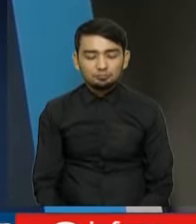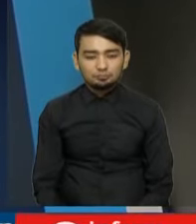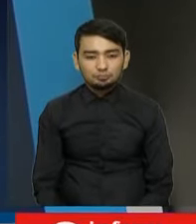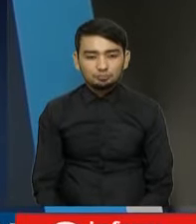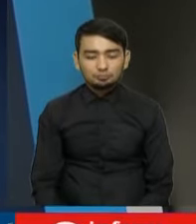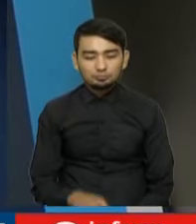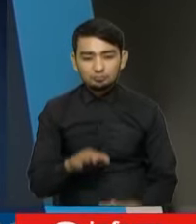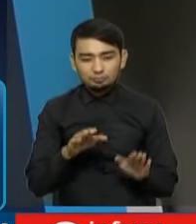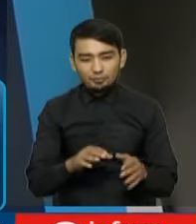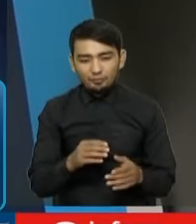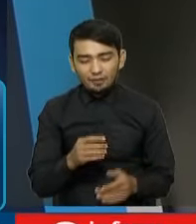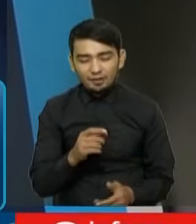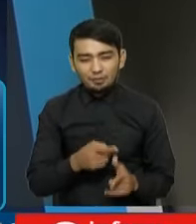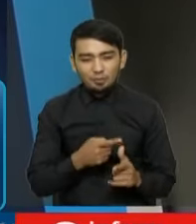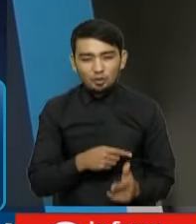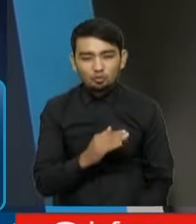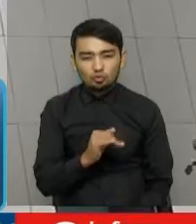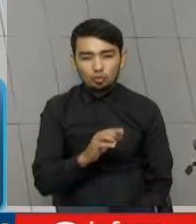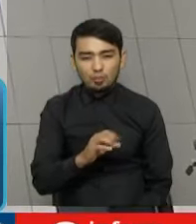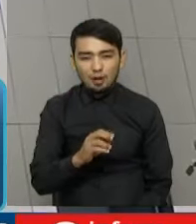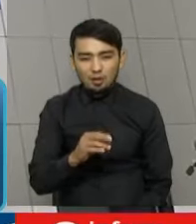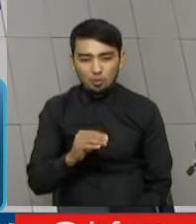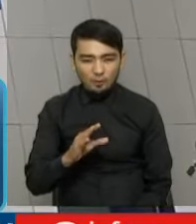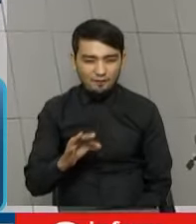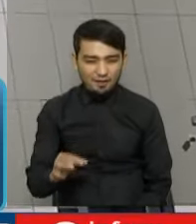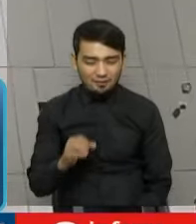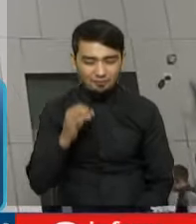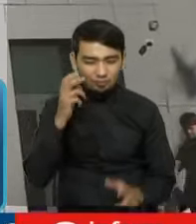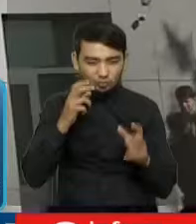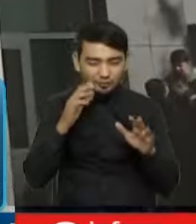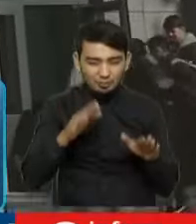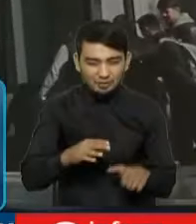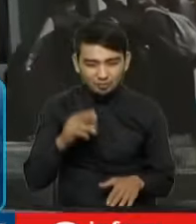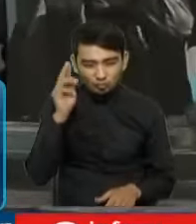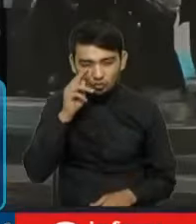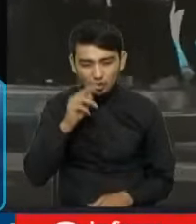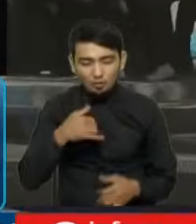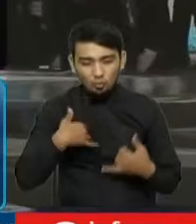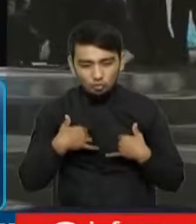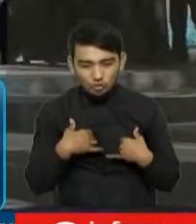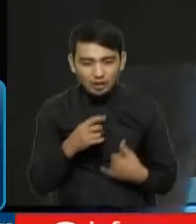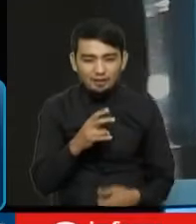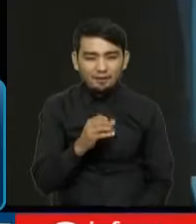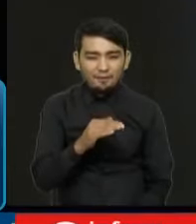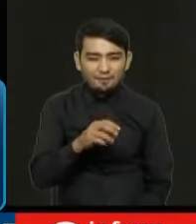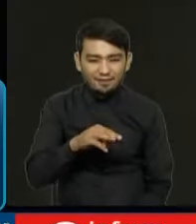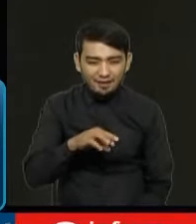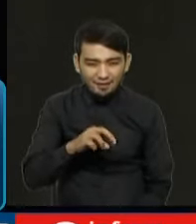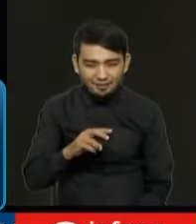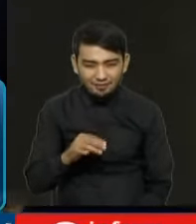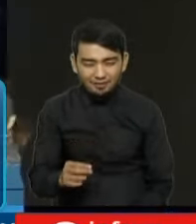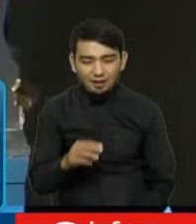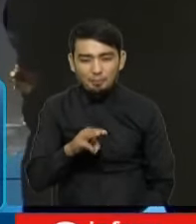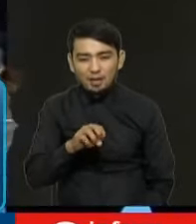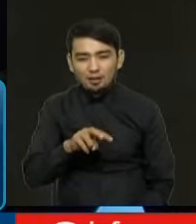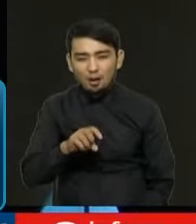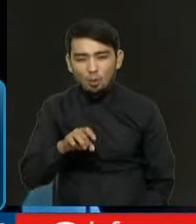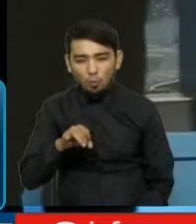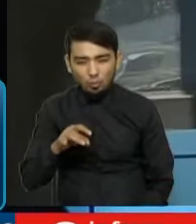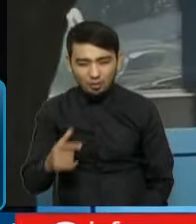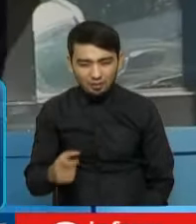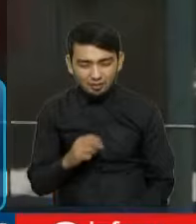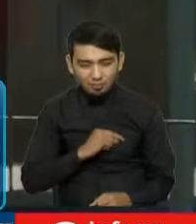Университет имени Жубанова – один из крупнейших в Актобе. Здесь обучают будущих педагогов, энергетиков, нефтяников, работников металлургии и горного дела.